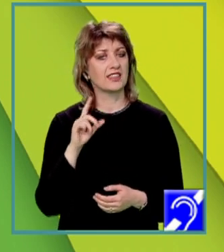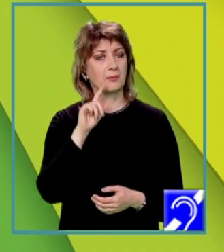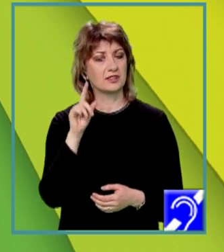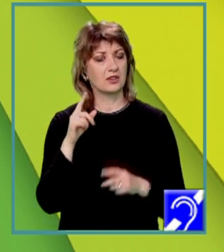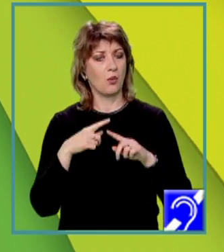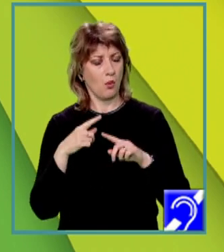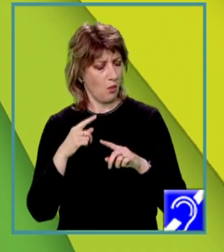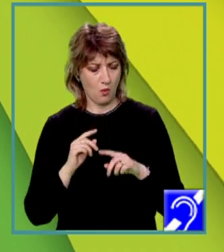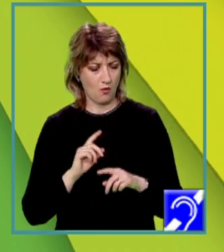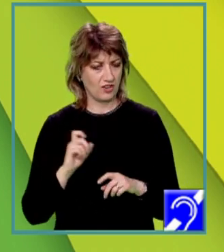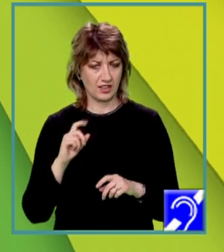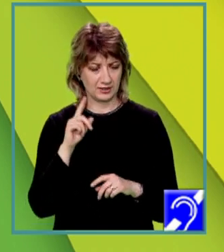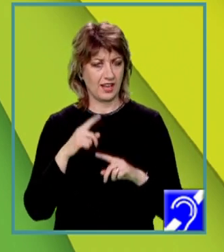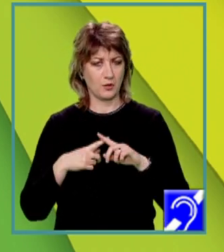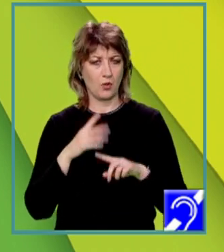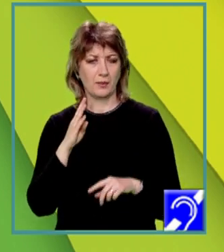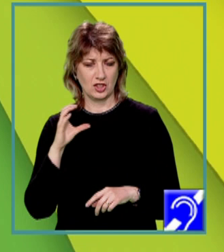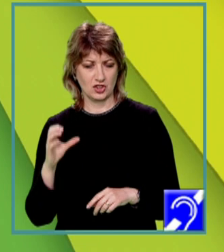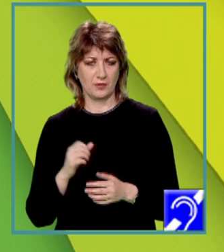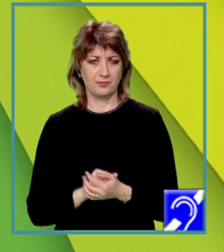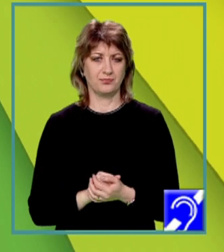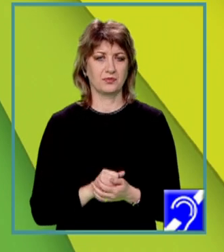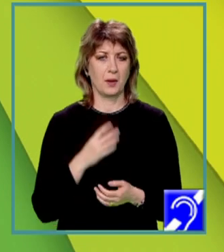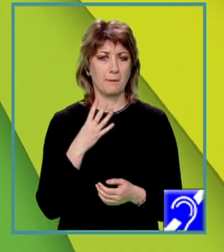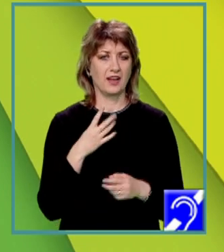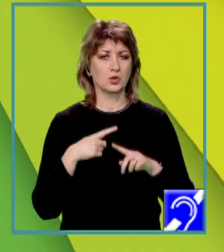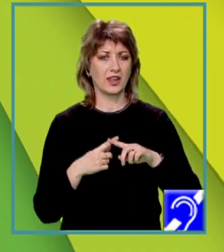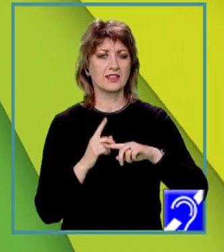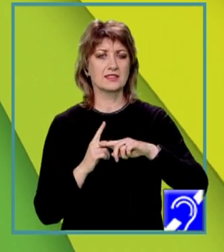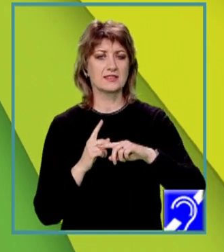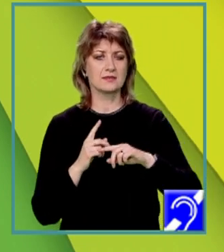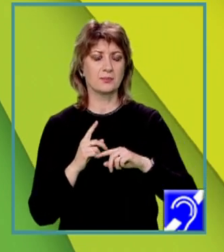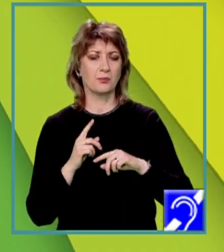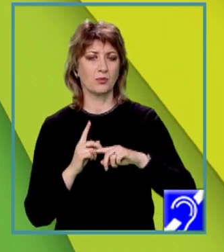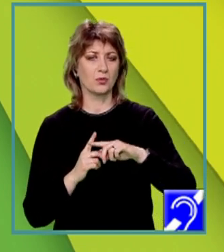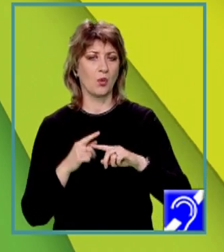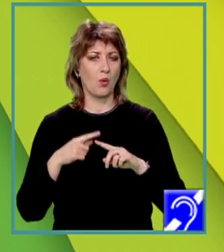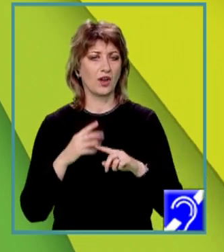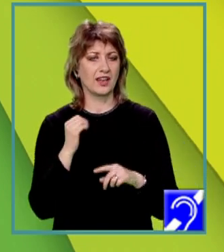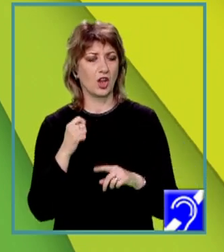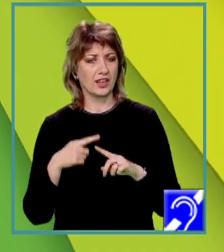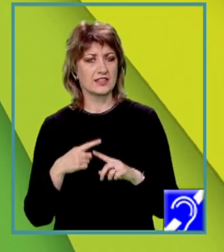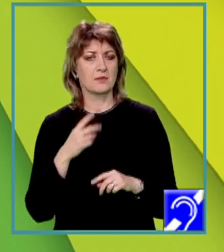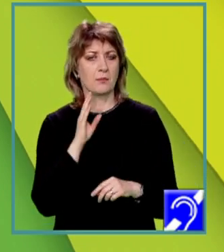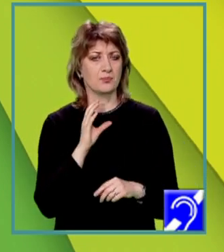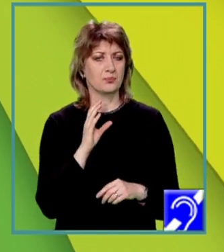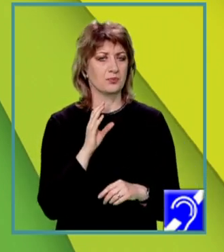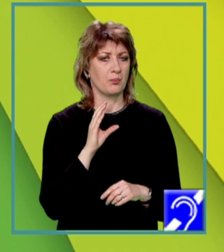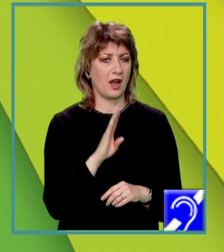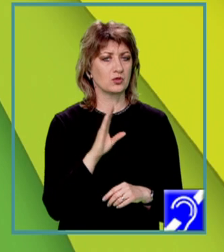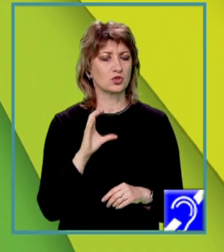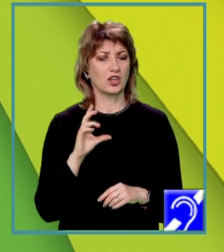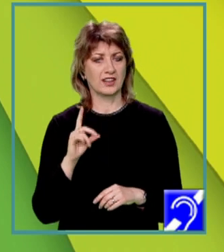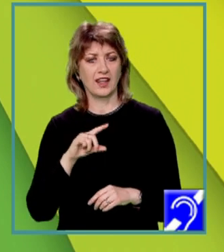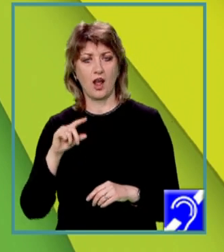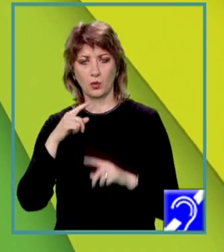bc obținem 400 egal cu x pe lângă x plus 9 de unde mai departe 400 egal cu x